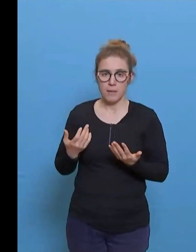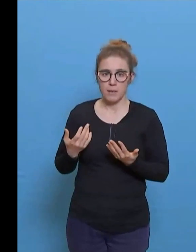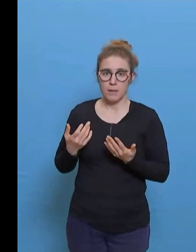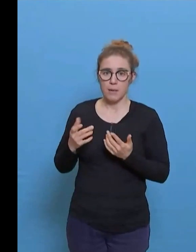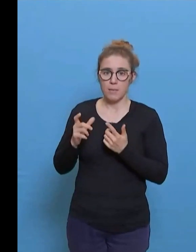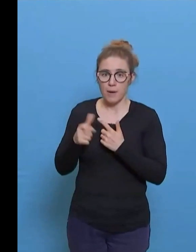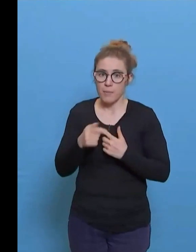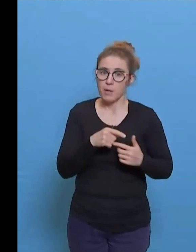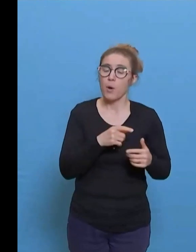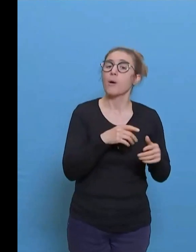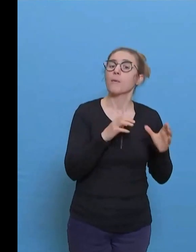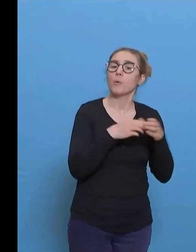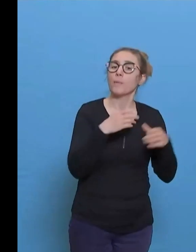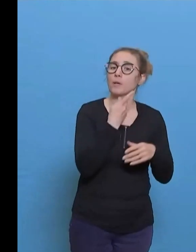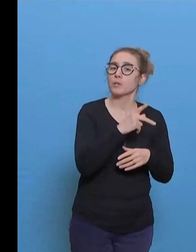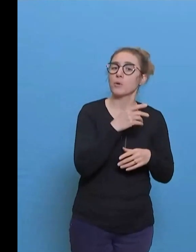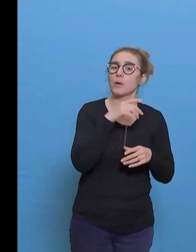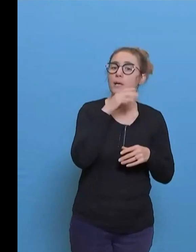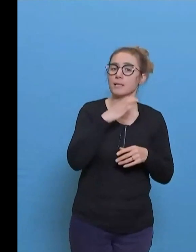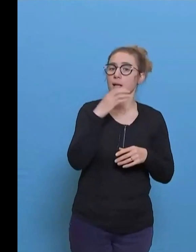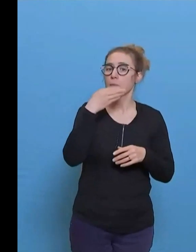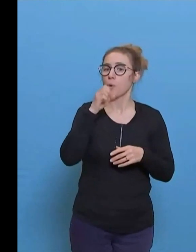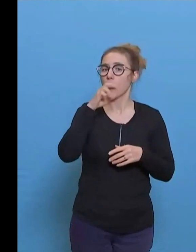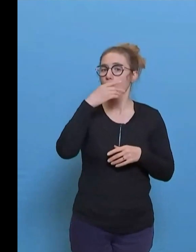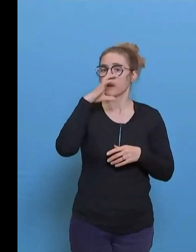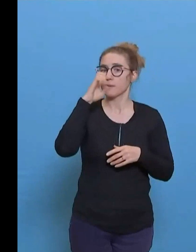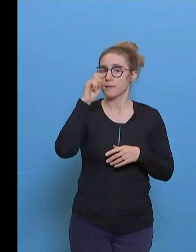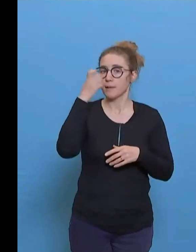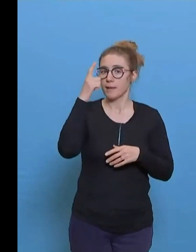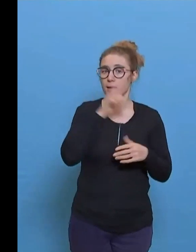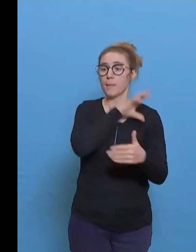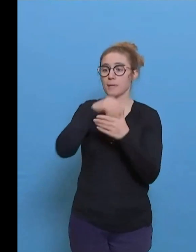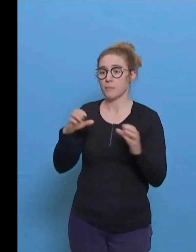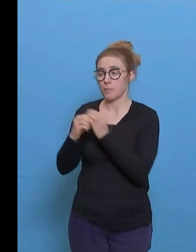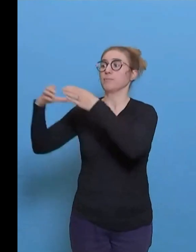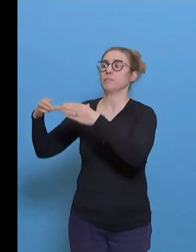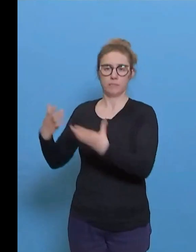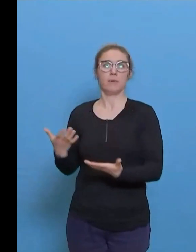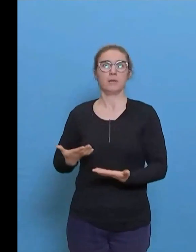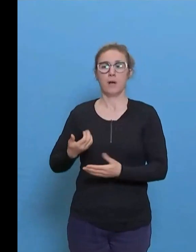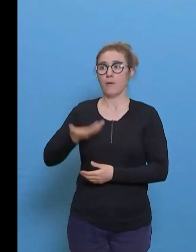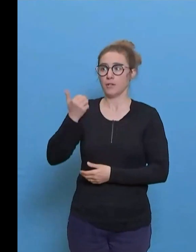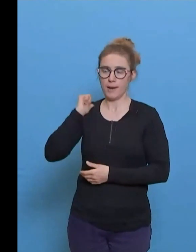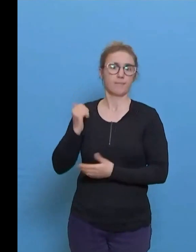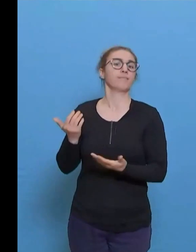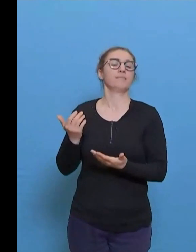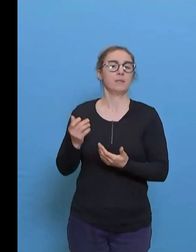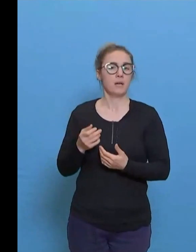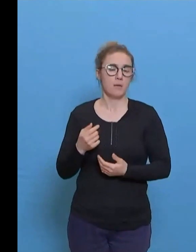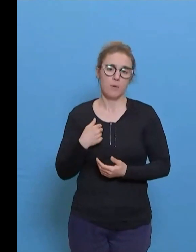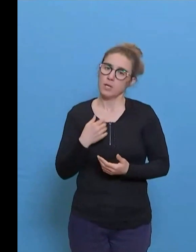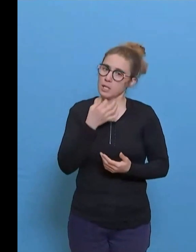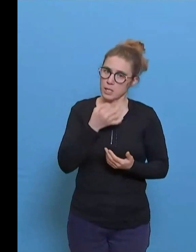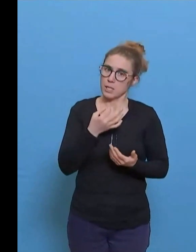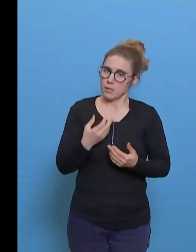la majorité de Christelle Morancé. Je le dis avec cette gravité, en pesant mes mots, et je suis prêt à en